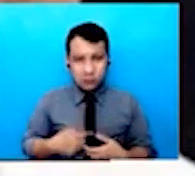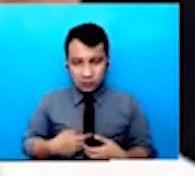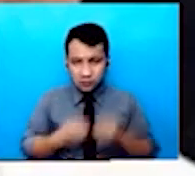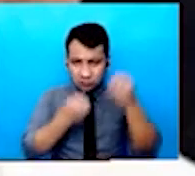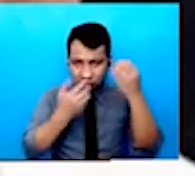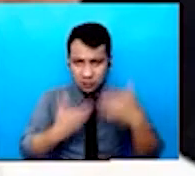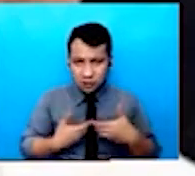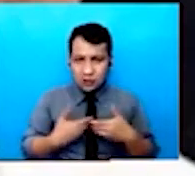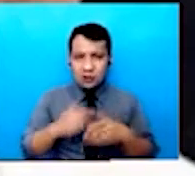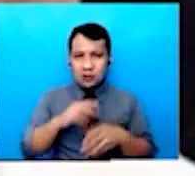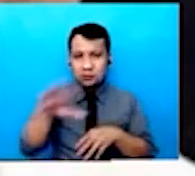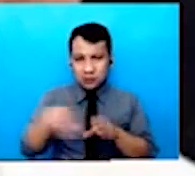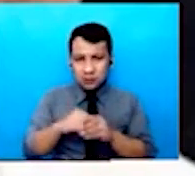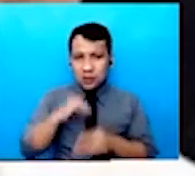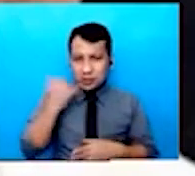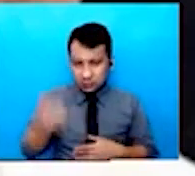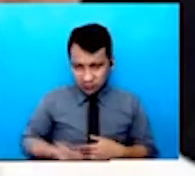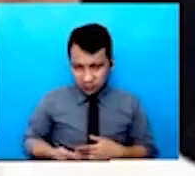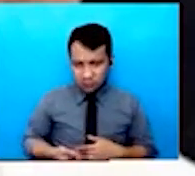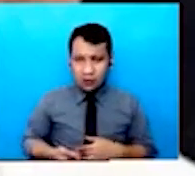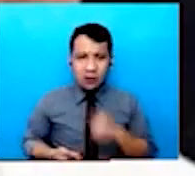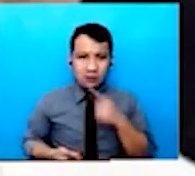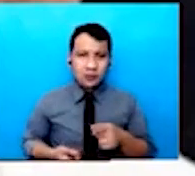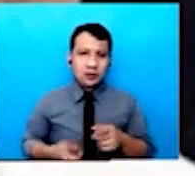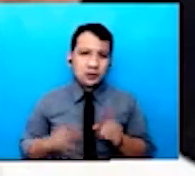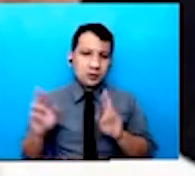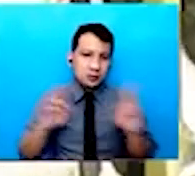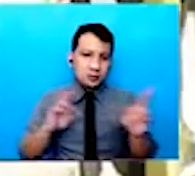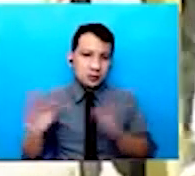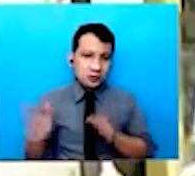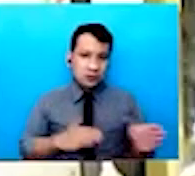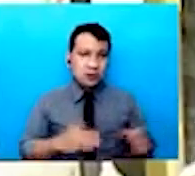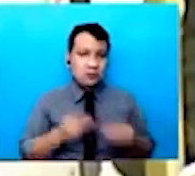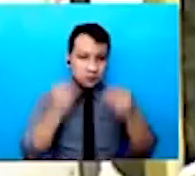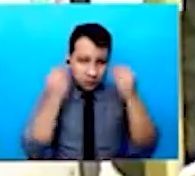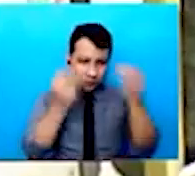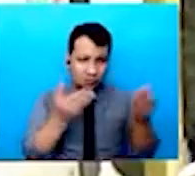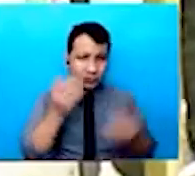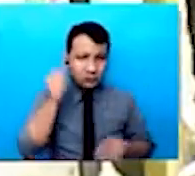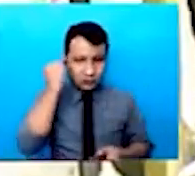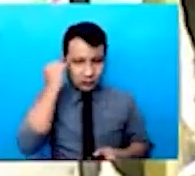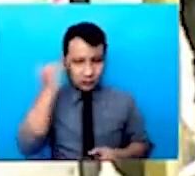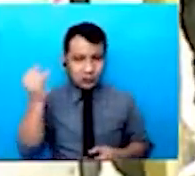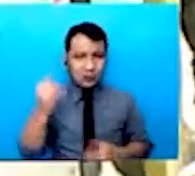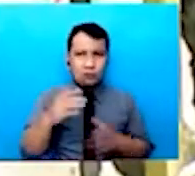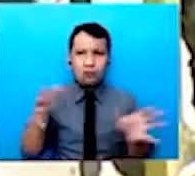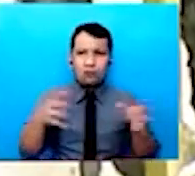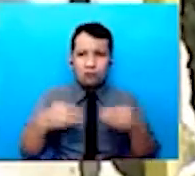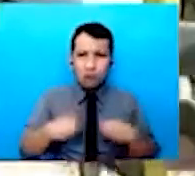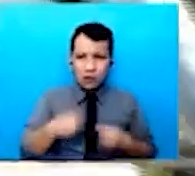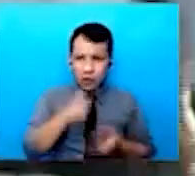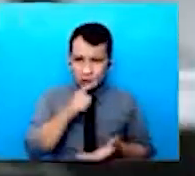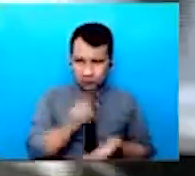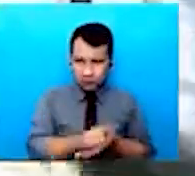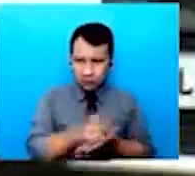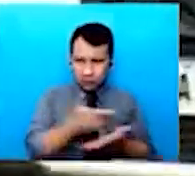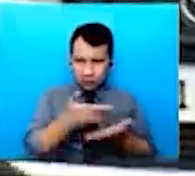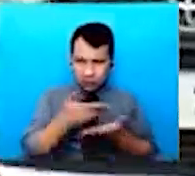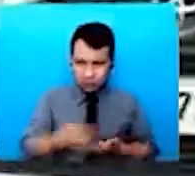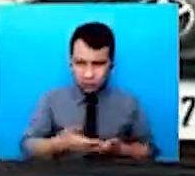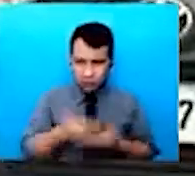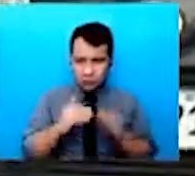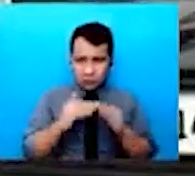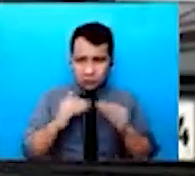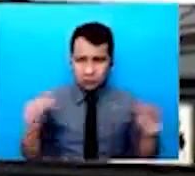we should be invited para makapagbigay na aming views. Wala rin daw siya natanggap na papel tungkol sa paglipat sa alert level